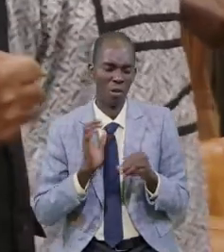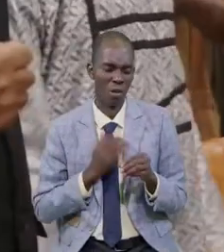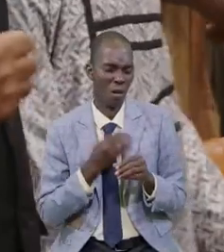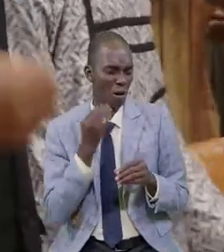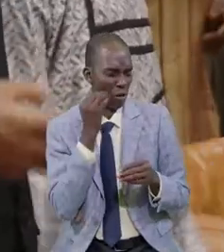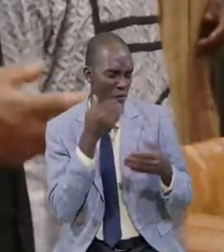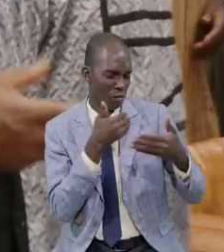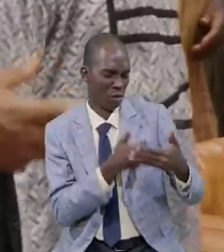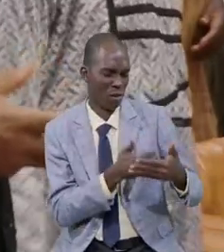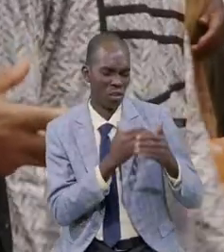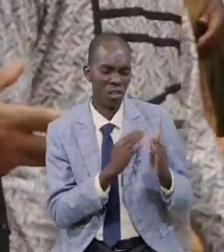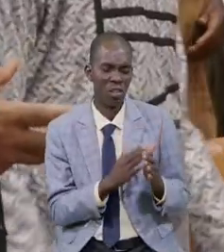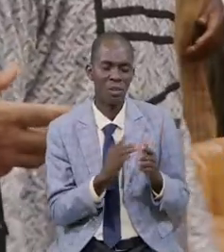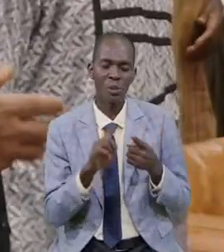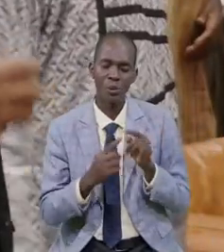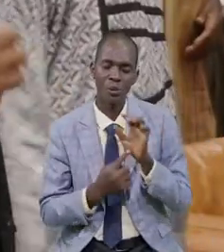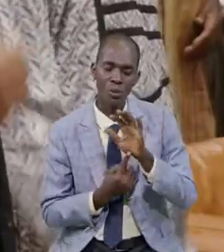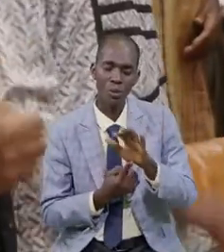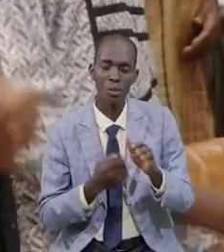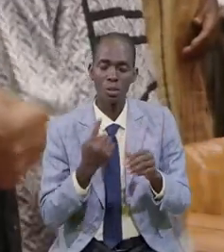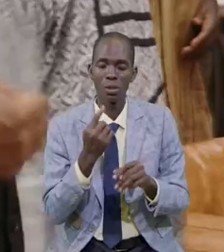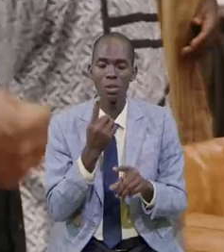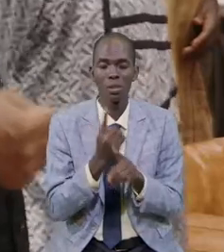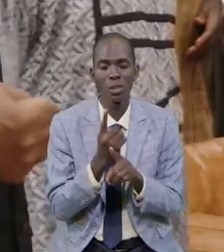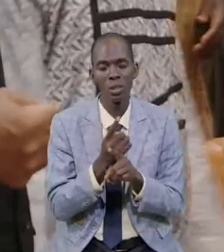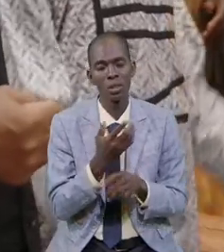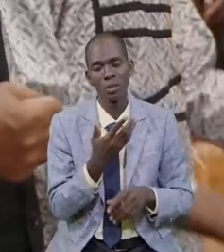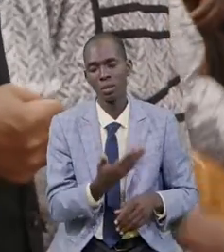dans notre voisinage. Exprimer.